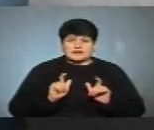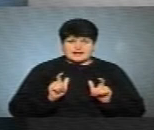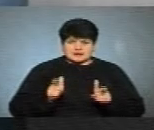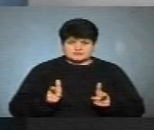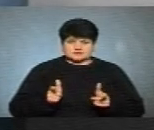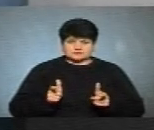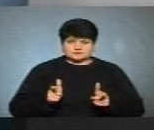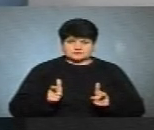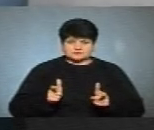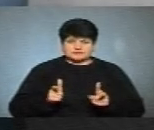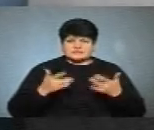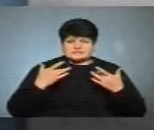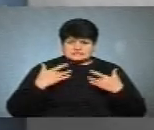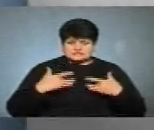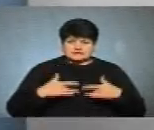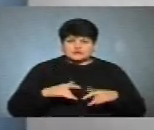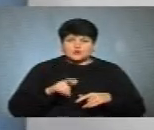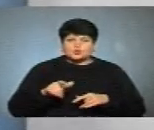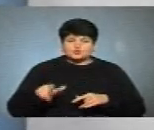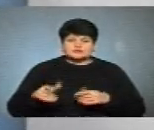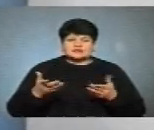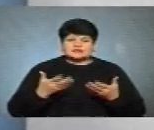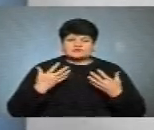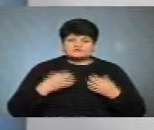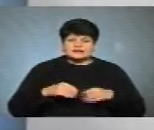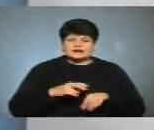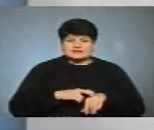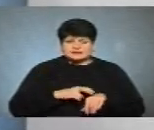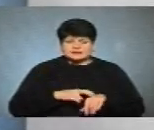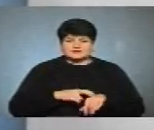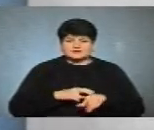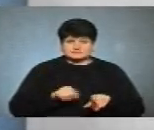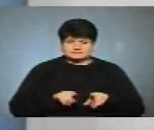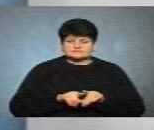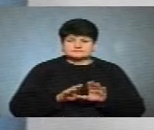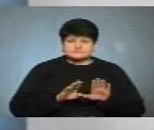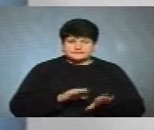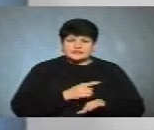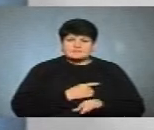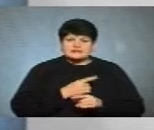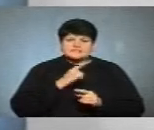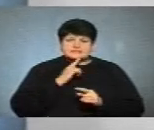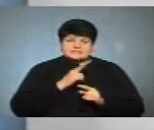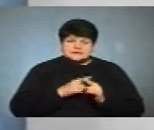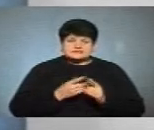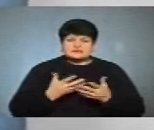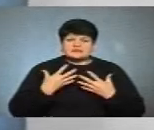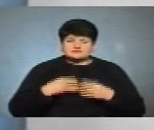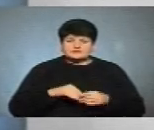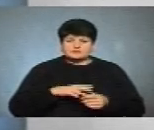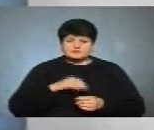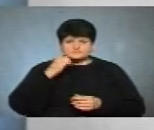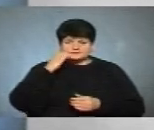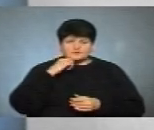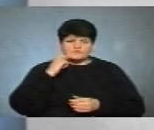карантину звільнилися люди, які вже лікарі безпосередньо, і медсестри, які вже були пенсійного